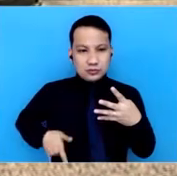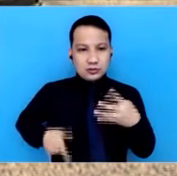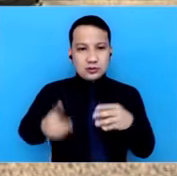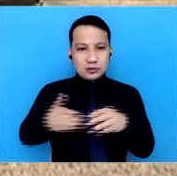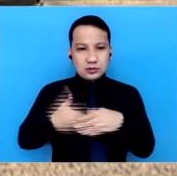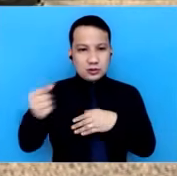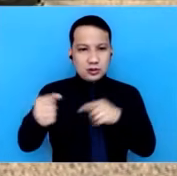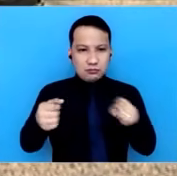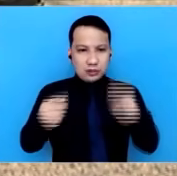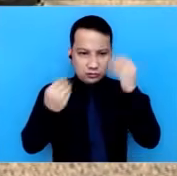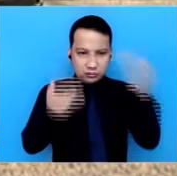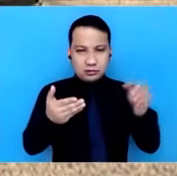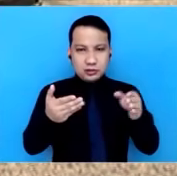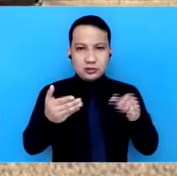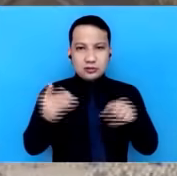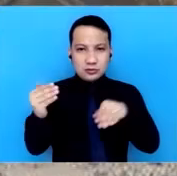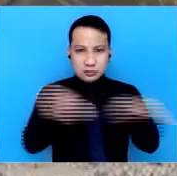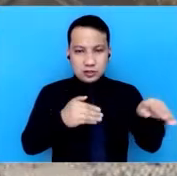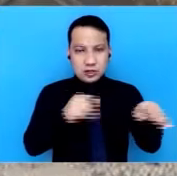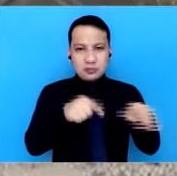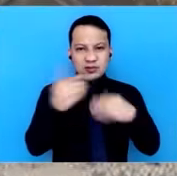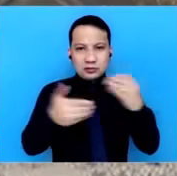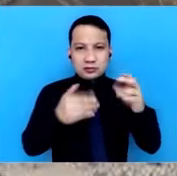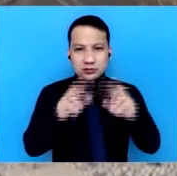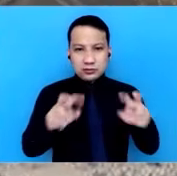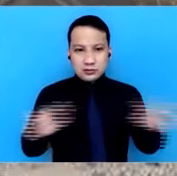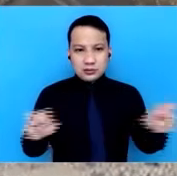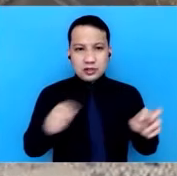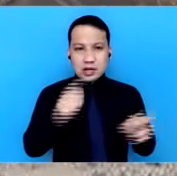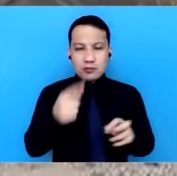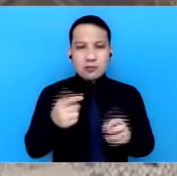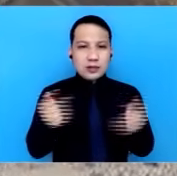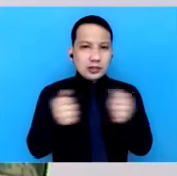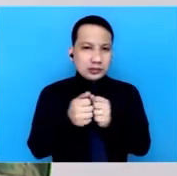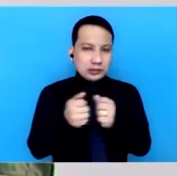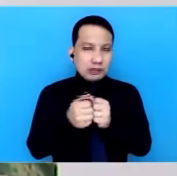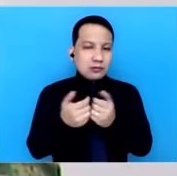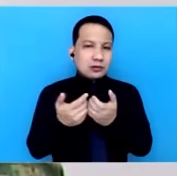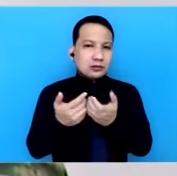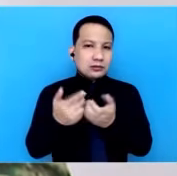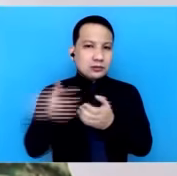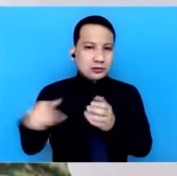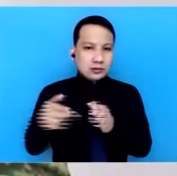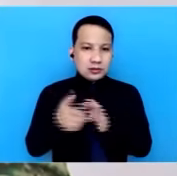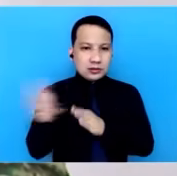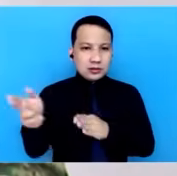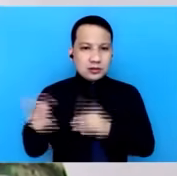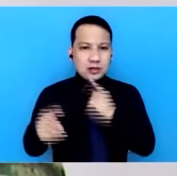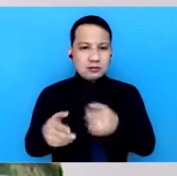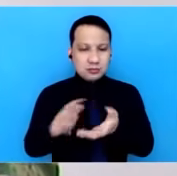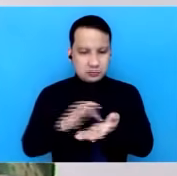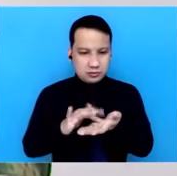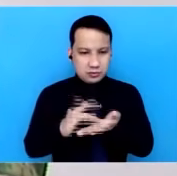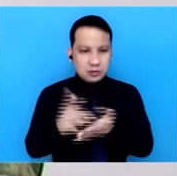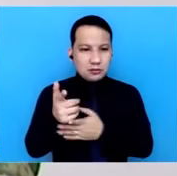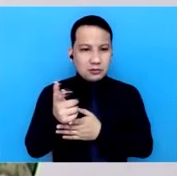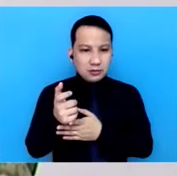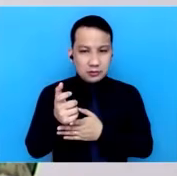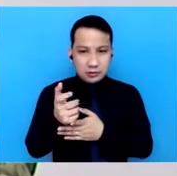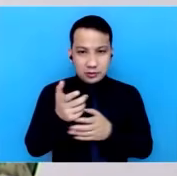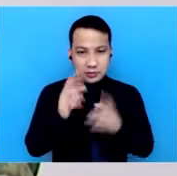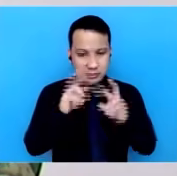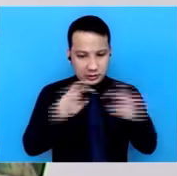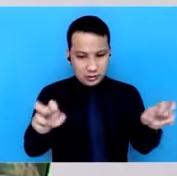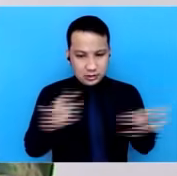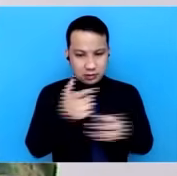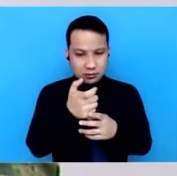habang gumugulo ang investigasyon, lalo't may nadamay na sibilyan. Nag-undergo sila ng paraffin test at saka yung ballistic